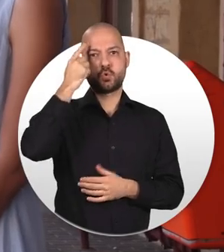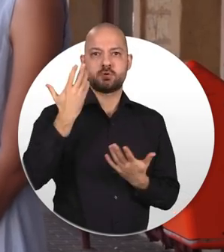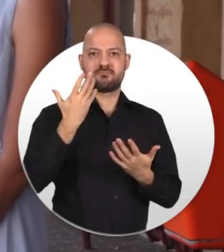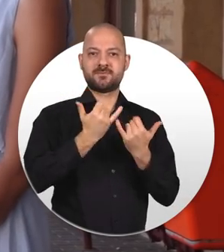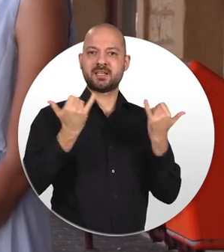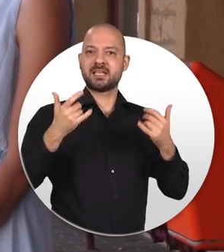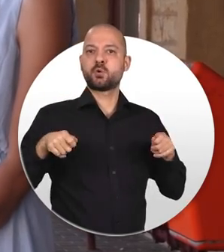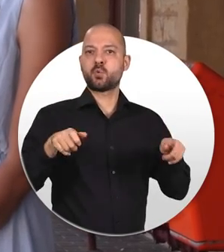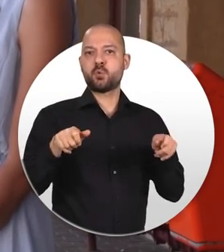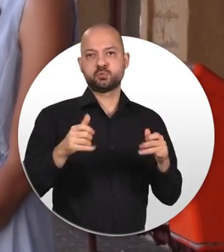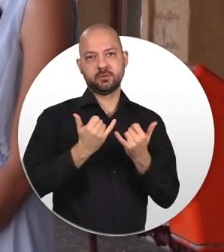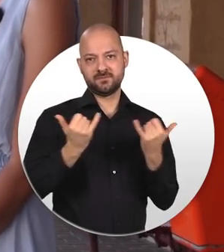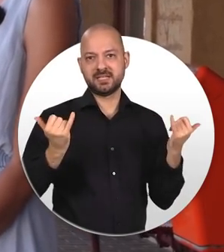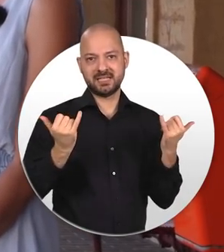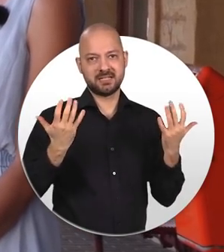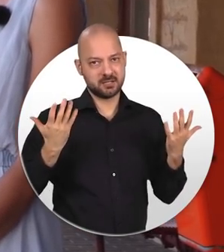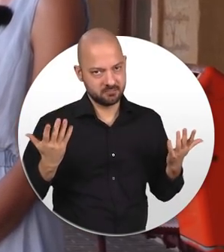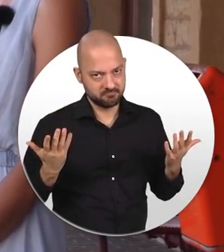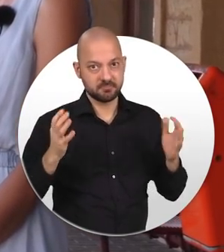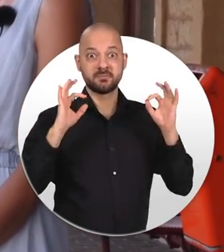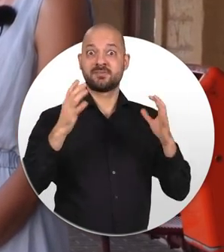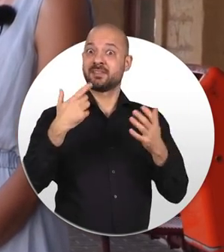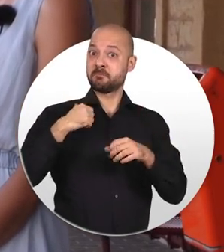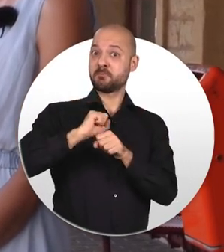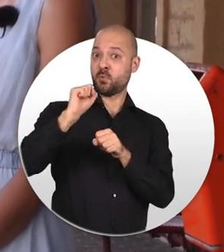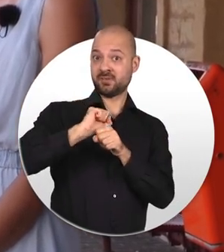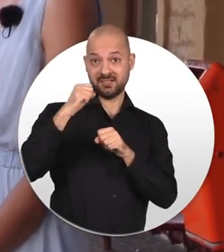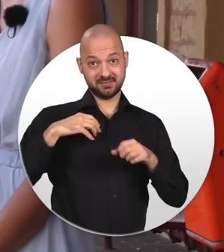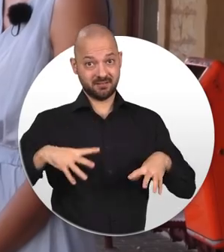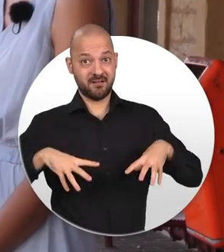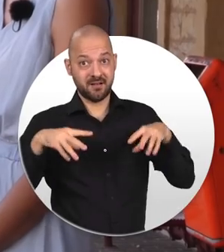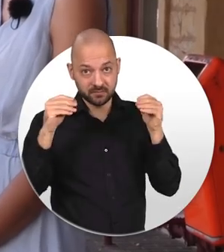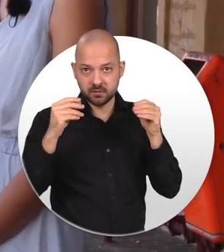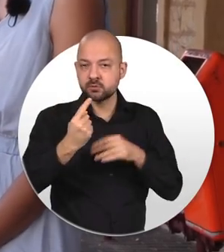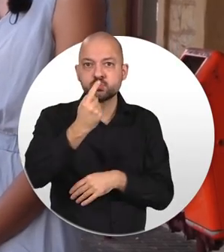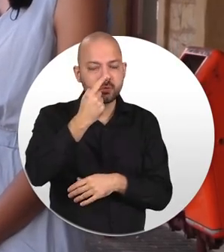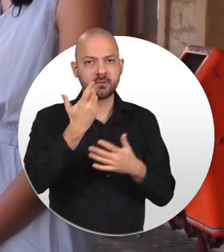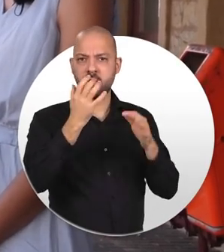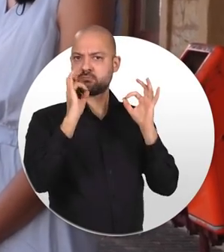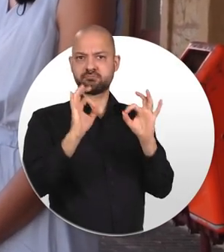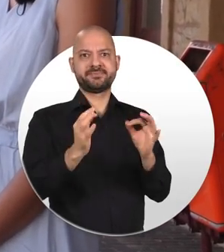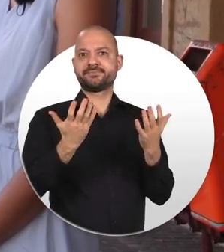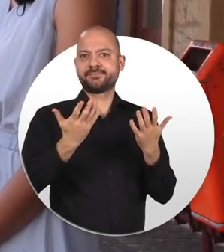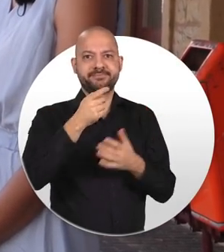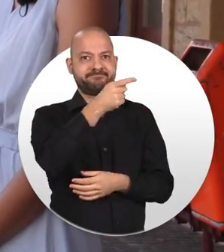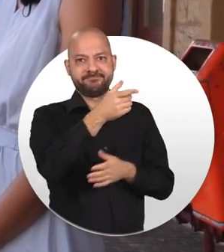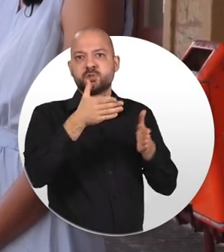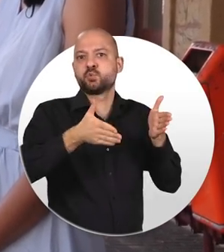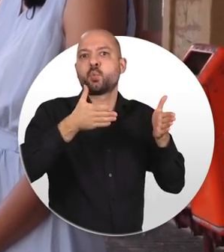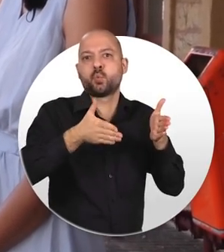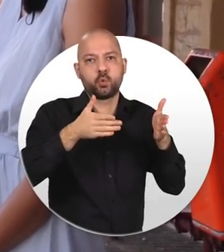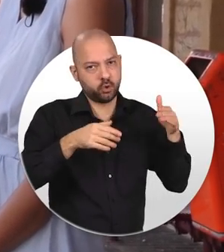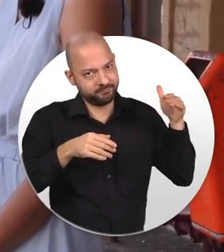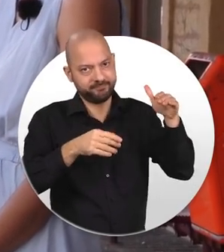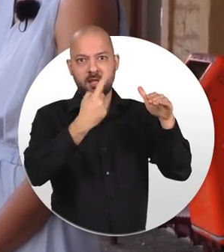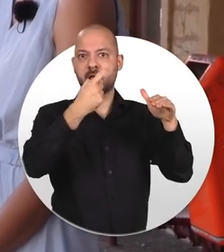Rollstuhl. Dann hast du bei der mehrwollten Protestaktion an, du kommst in den Lebenszufall und war am Zug von der